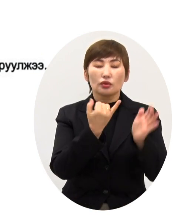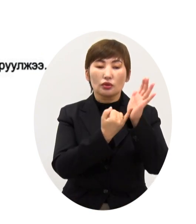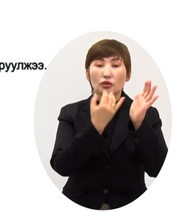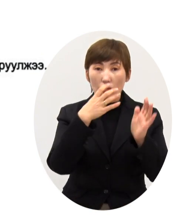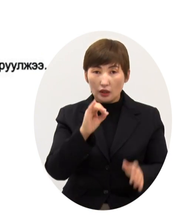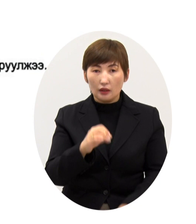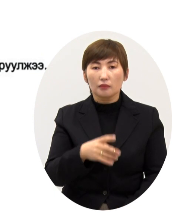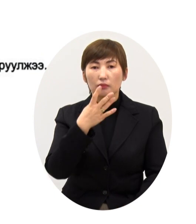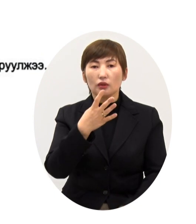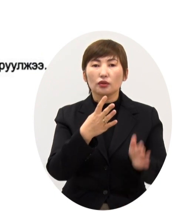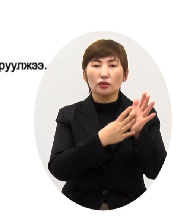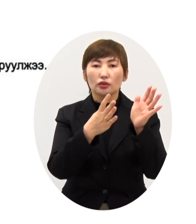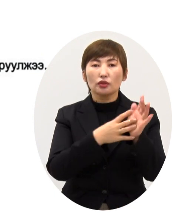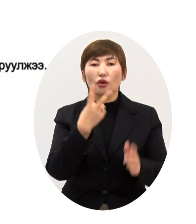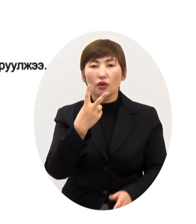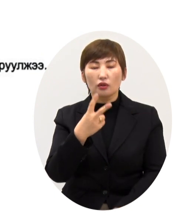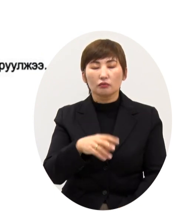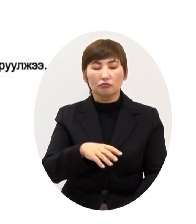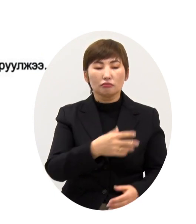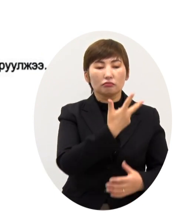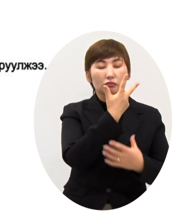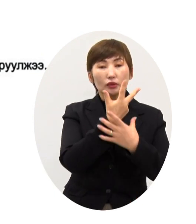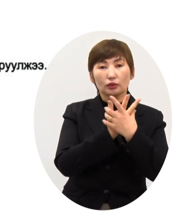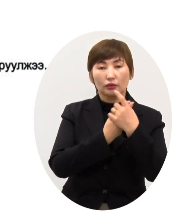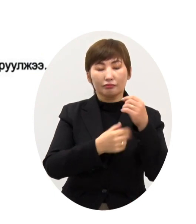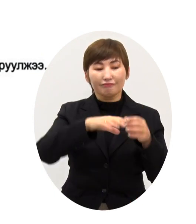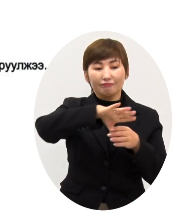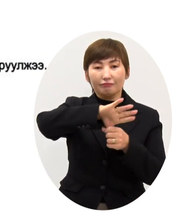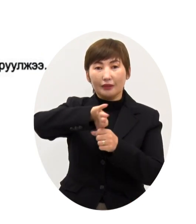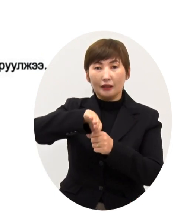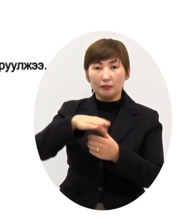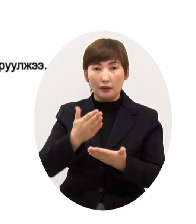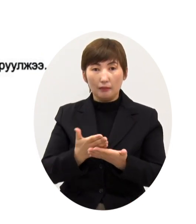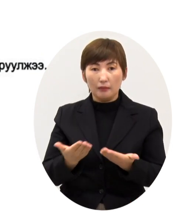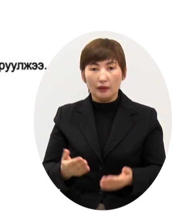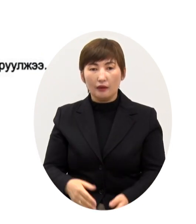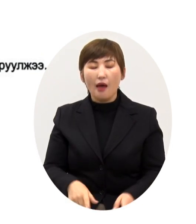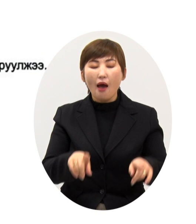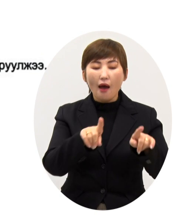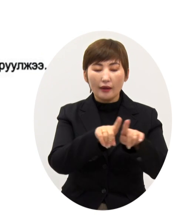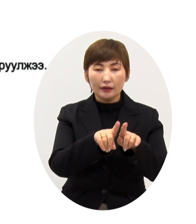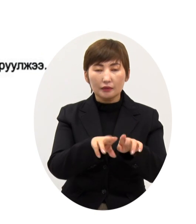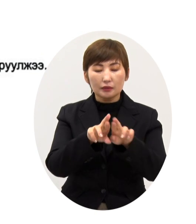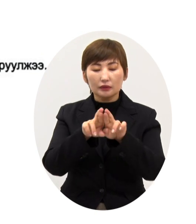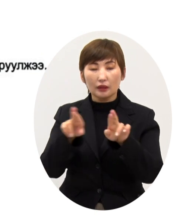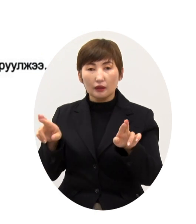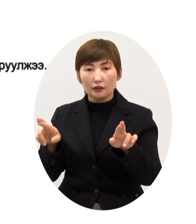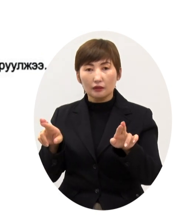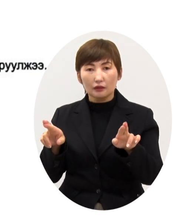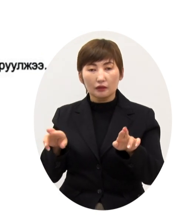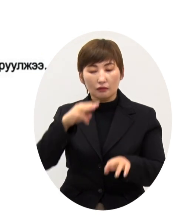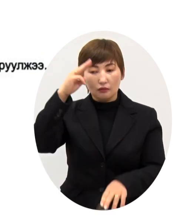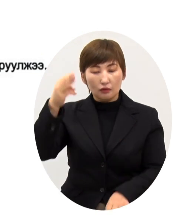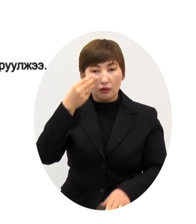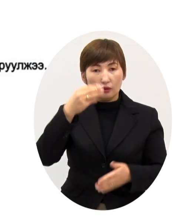1940-1960-1992 оны Монгол улсын төрийн талбайг зэрэгцүүлэн харуулсан байна. За эдгээр талбааны адил болон ялгагт хонцлогийг